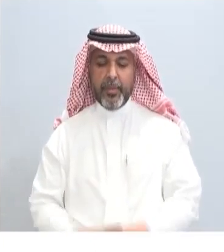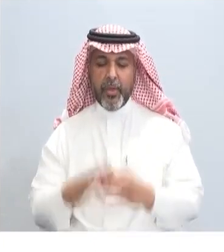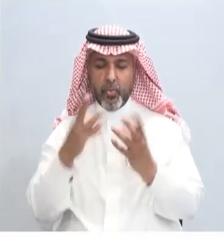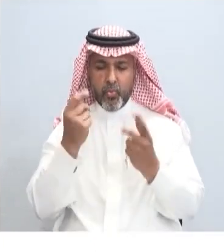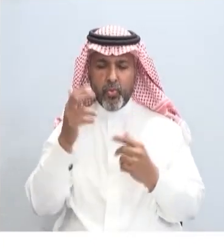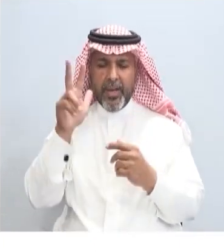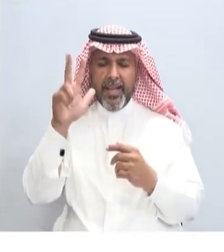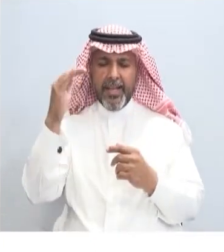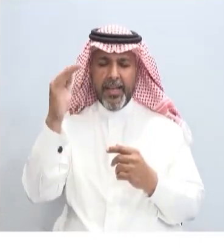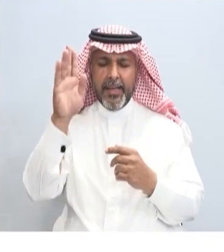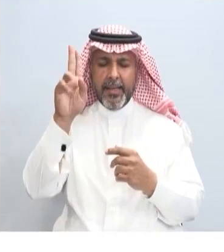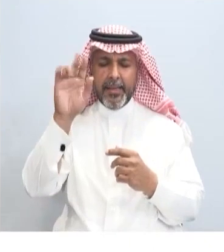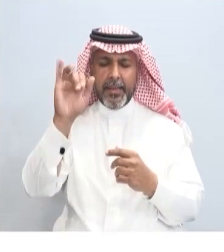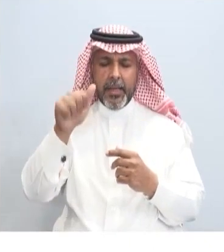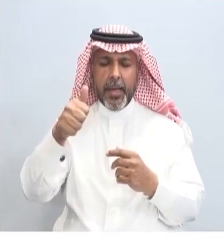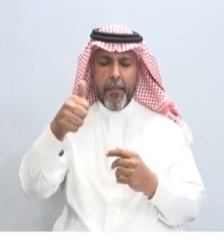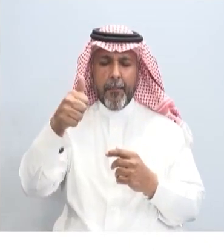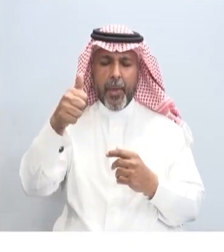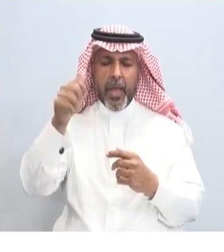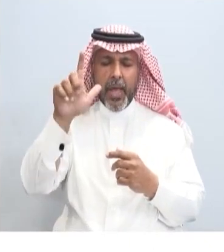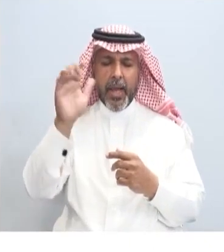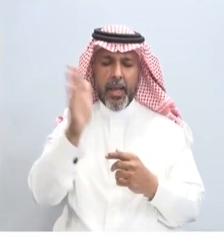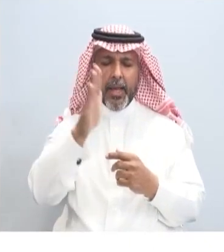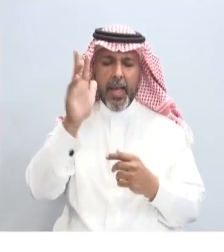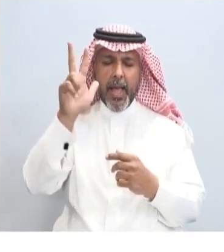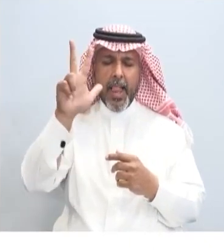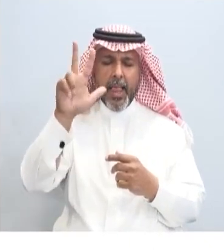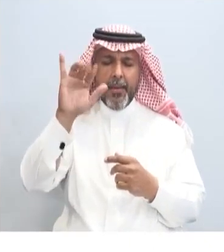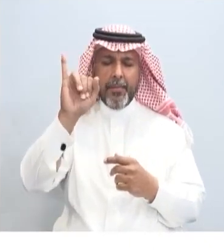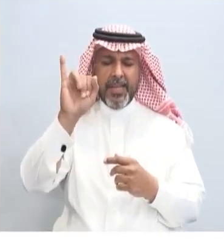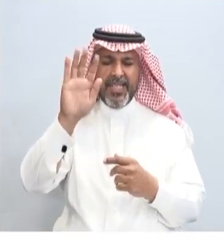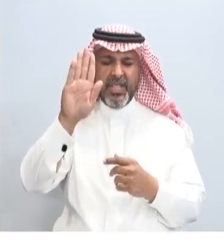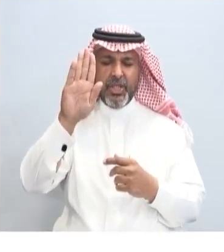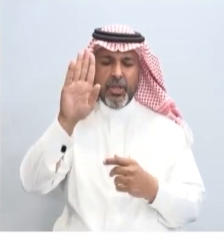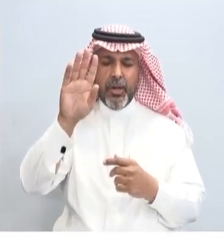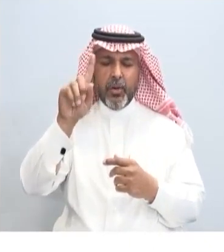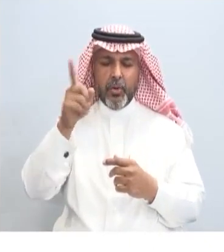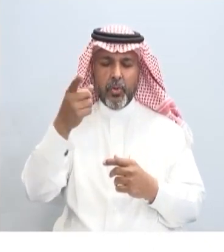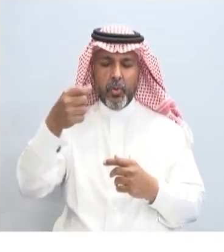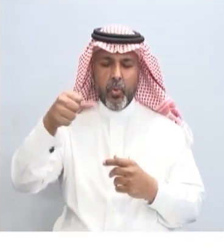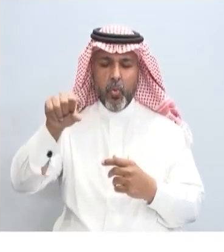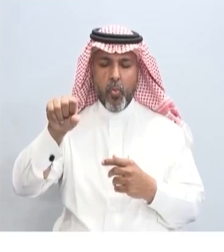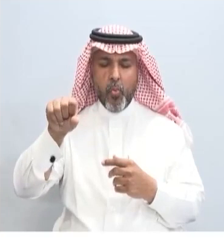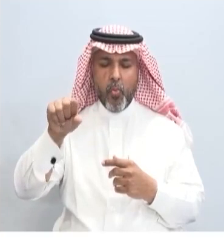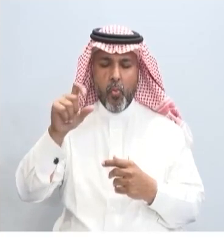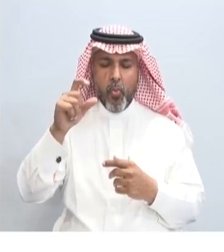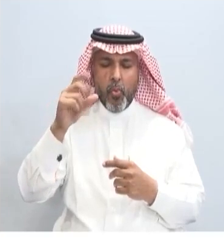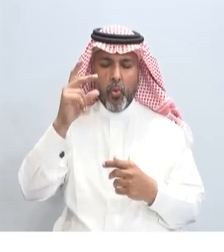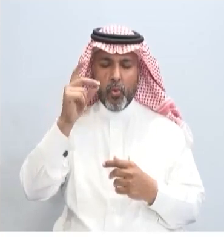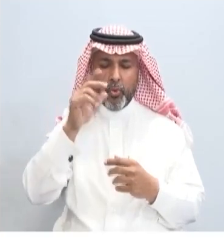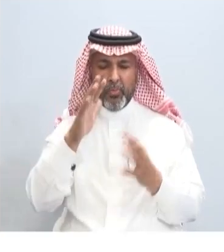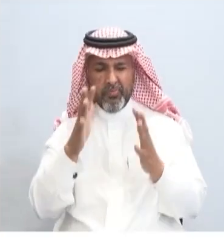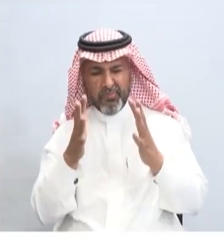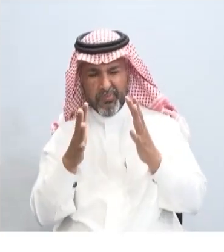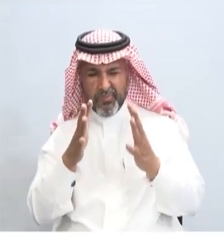المشروط طبعا ذكرنا لكم في درس الاحتمال المشروط انه دائما اذا كان عندك انت شرط